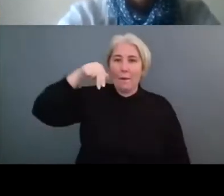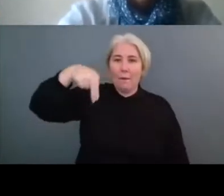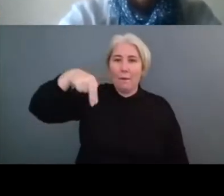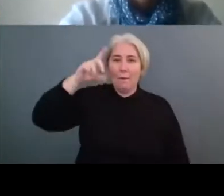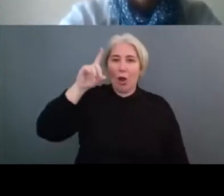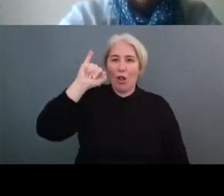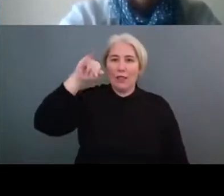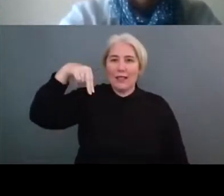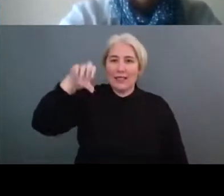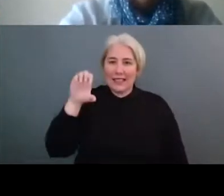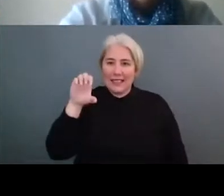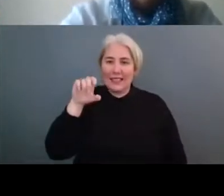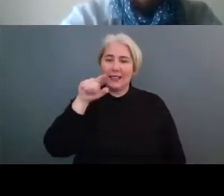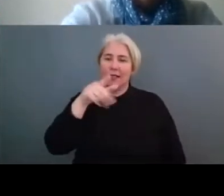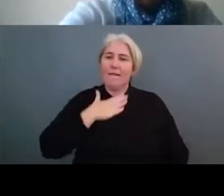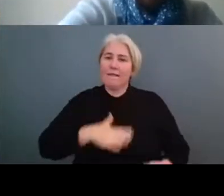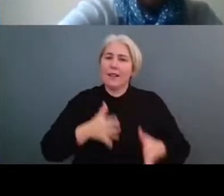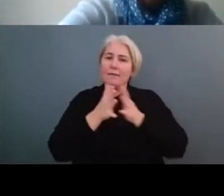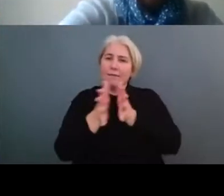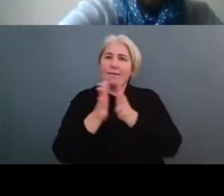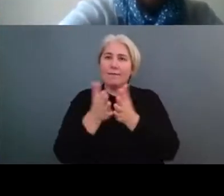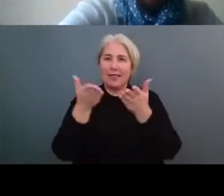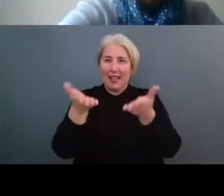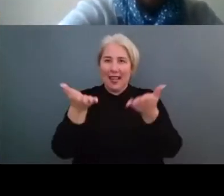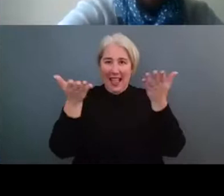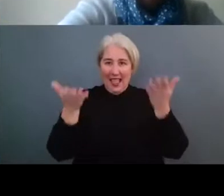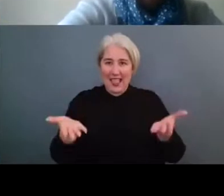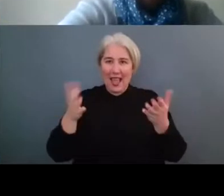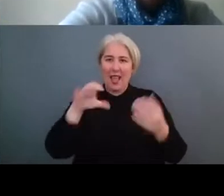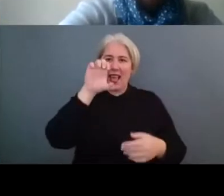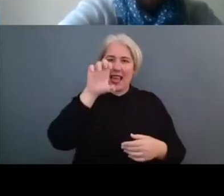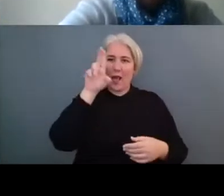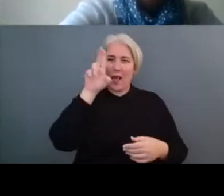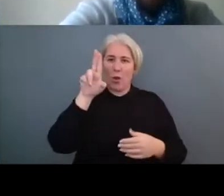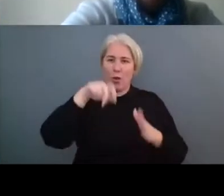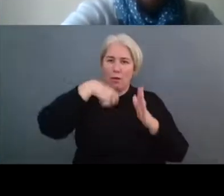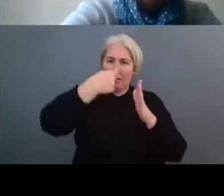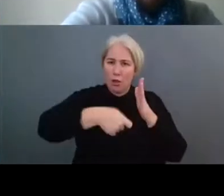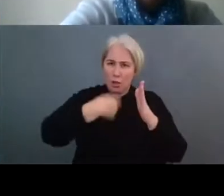the current project, the current EU supported project.